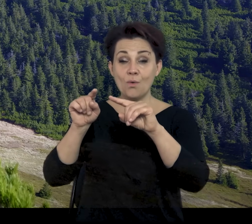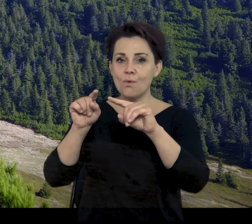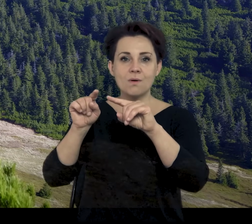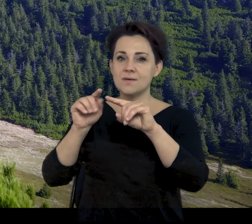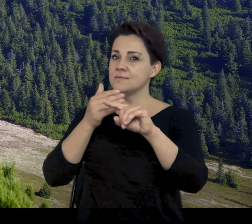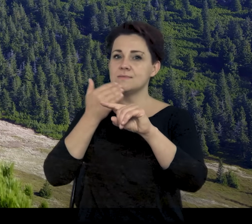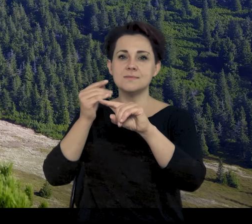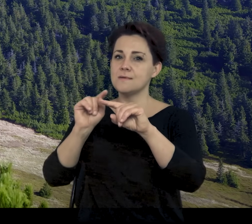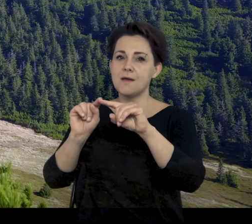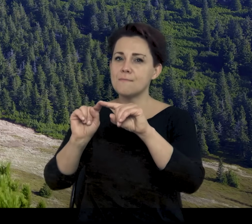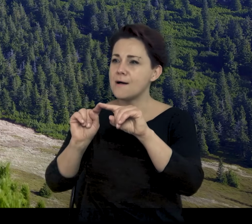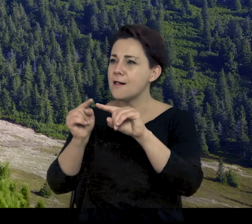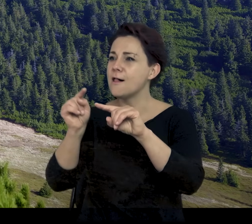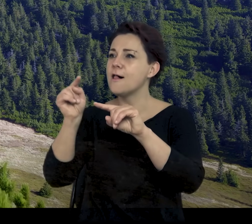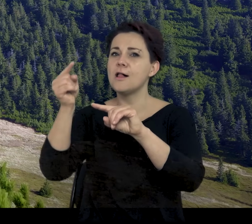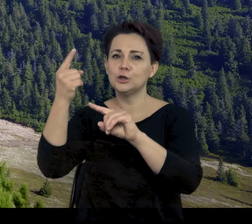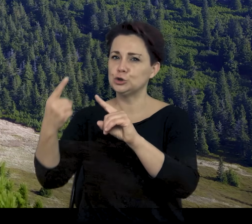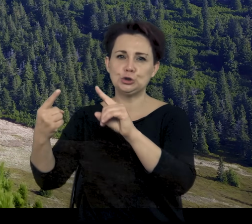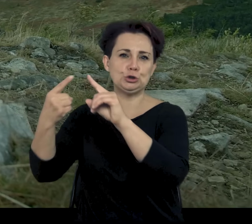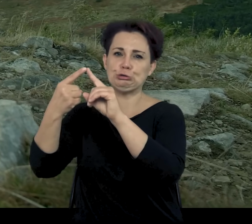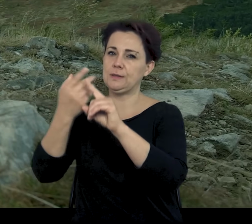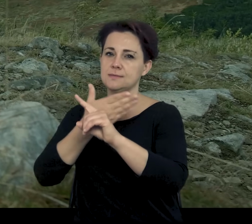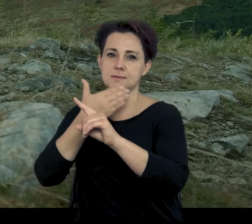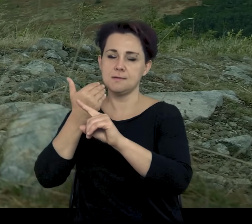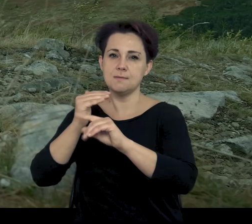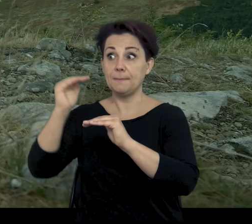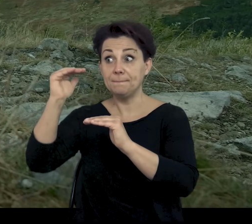Kosodrzewina nie sięga kopuły szczytowej.